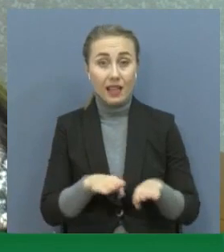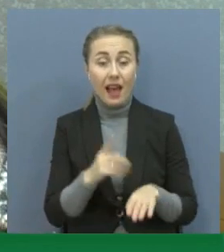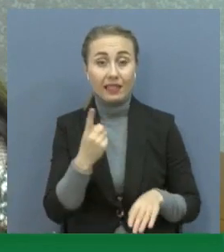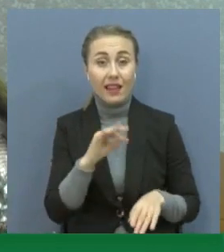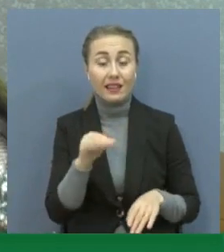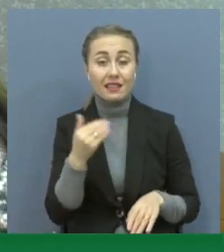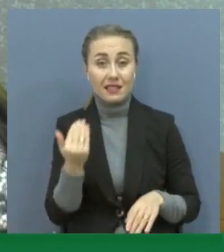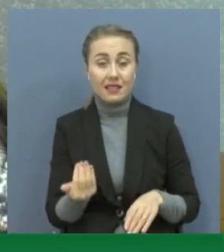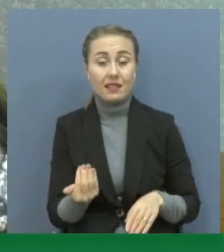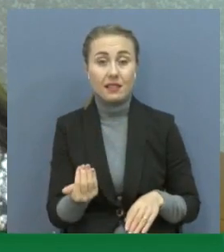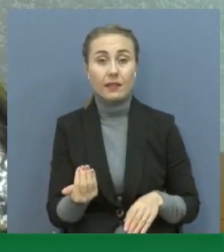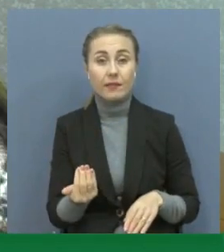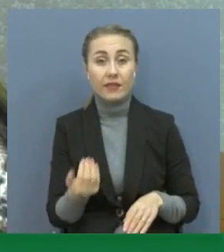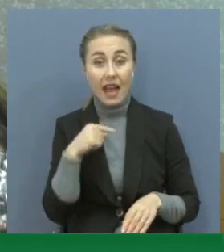из